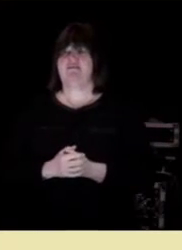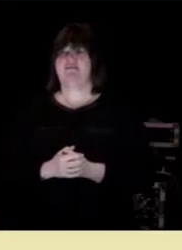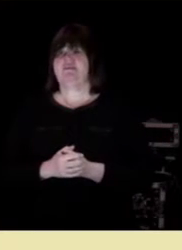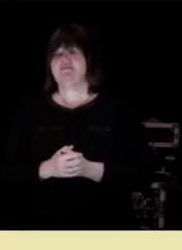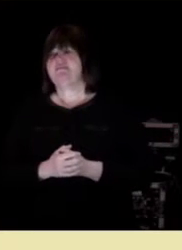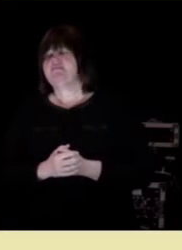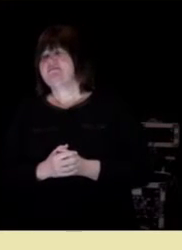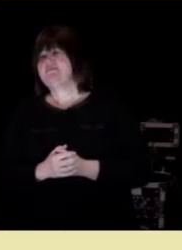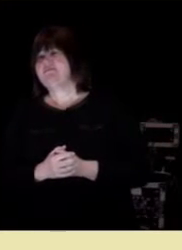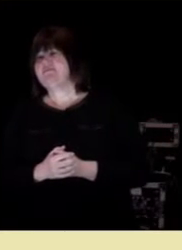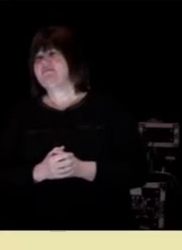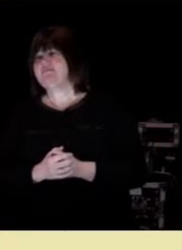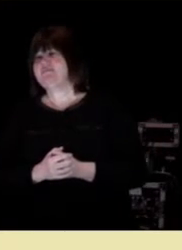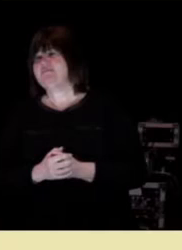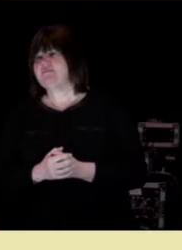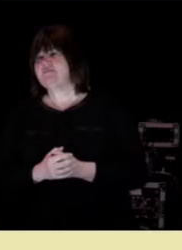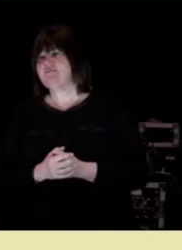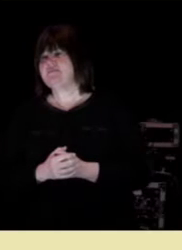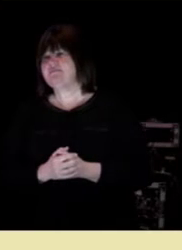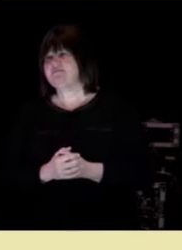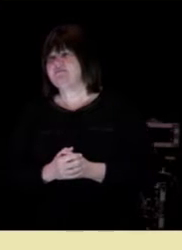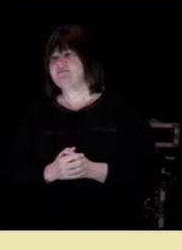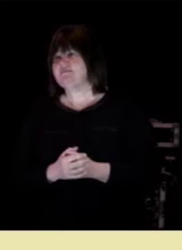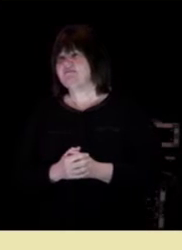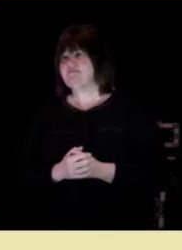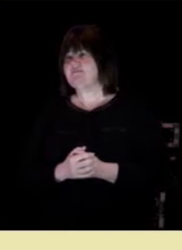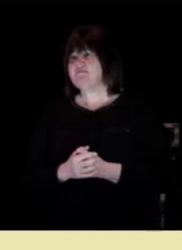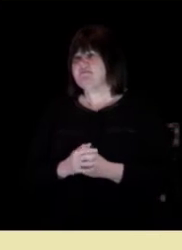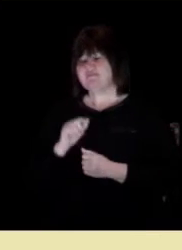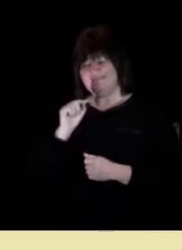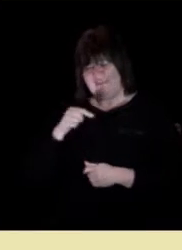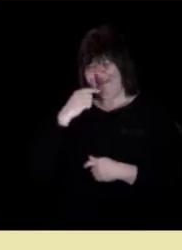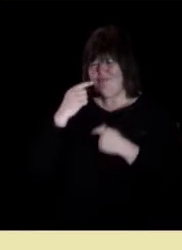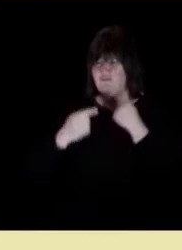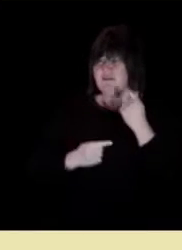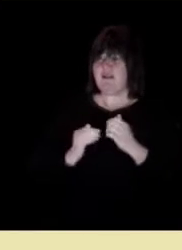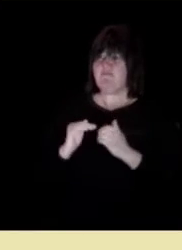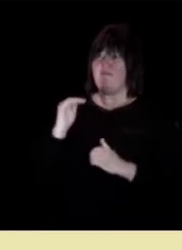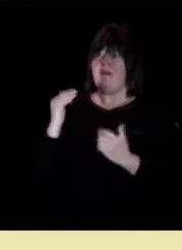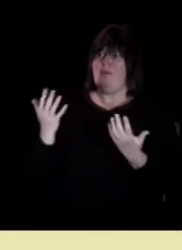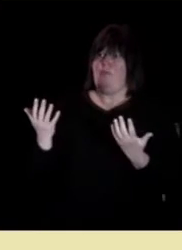det kan kanskje si mer om hva vi ser.